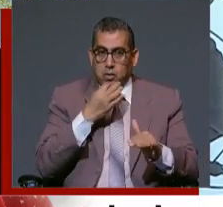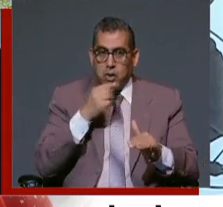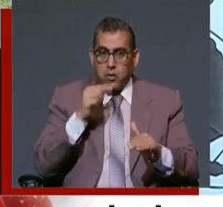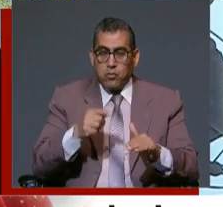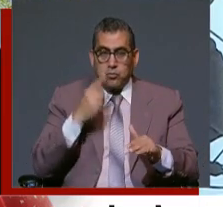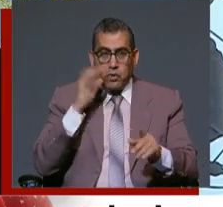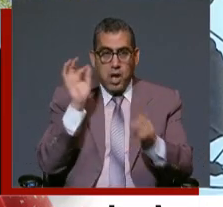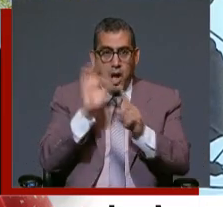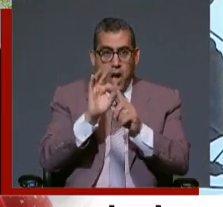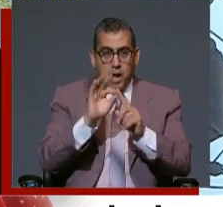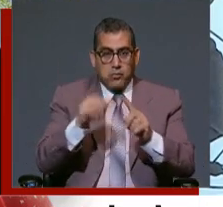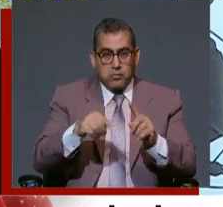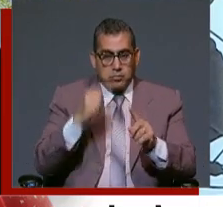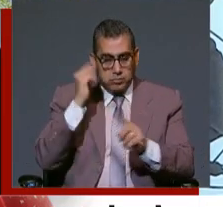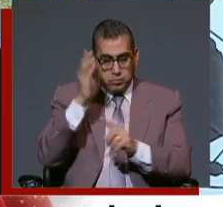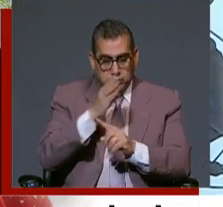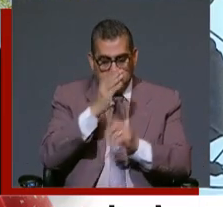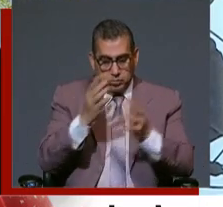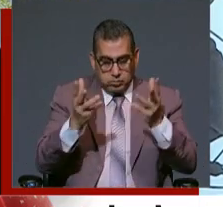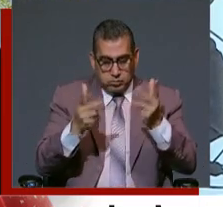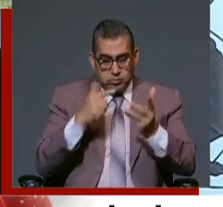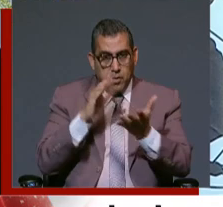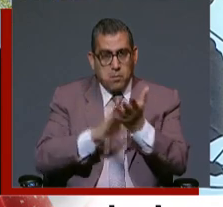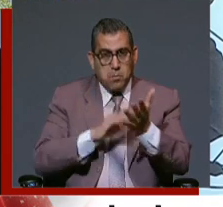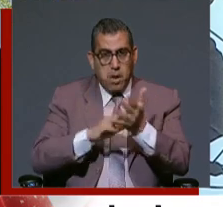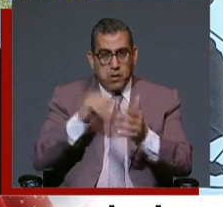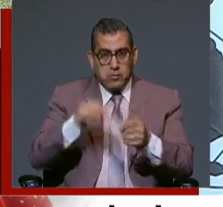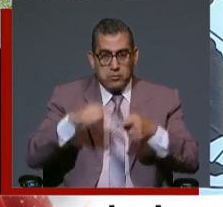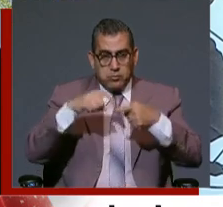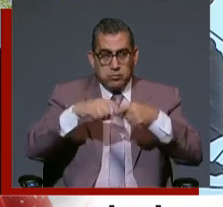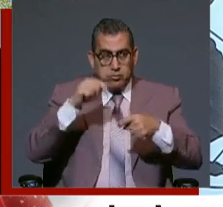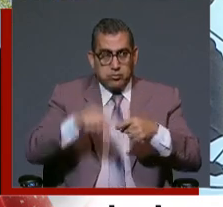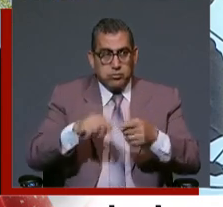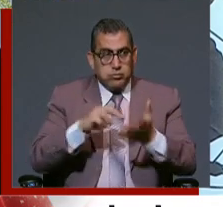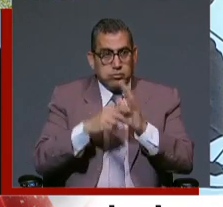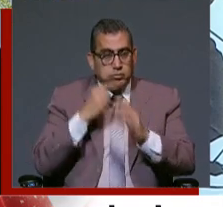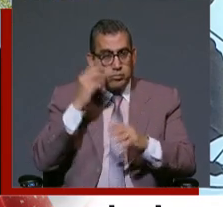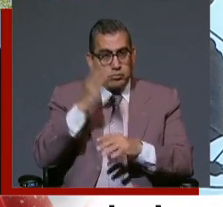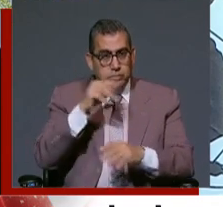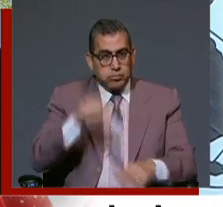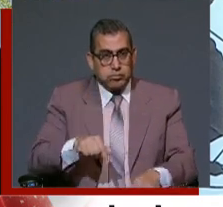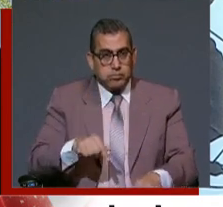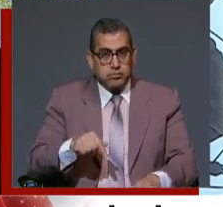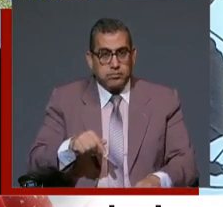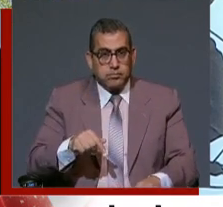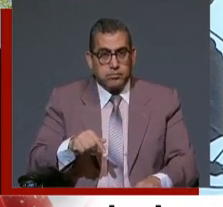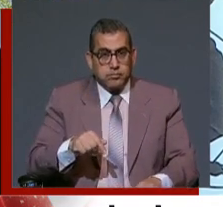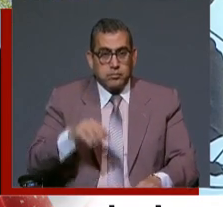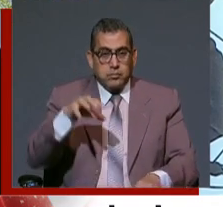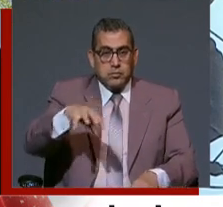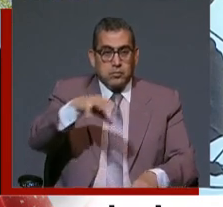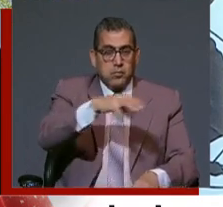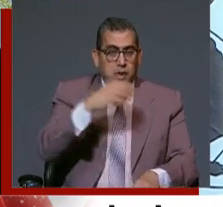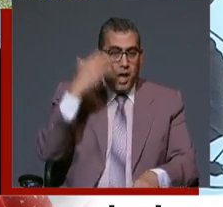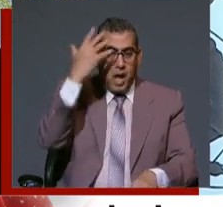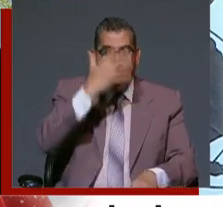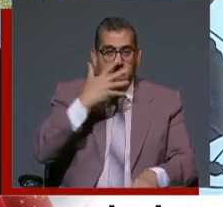وتشير التقديرات لأن المخاطر المرتبطة بالجفاف فقط في دول القارة